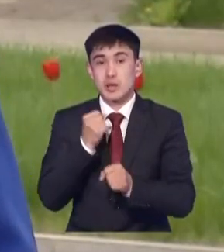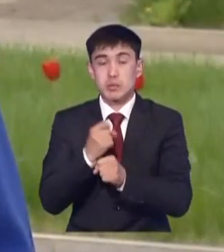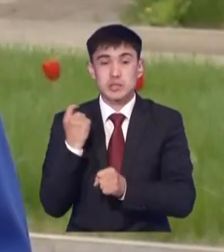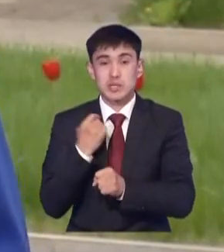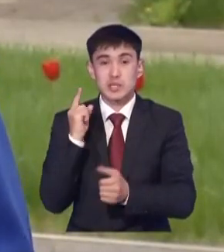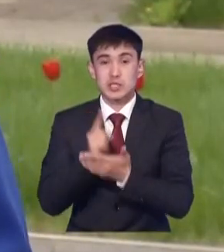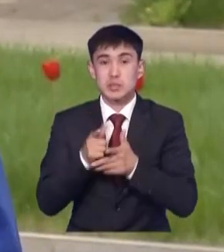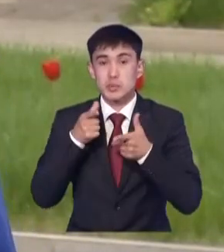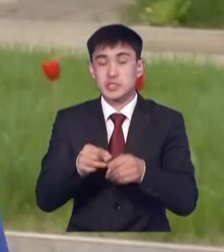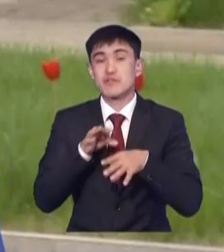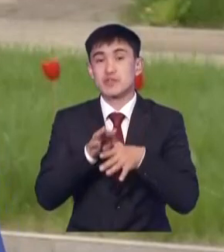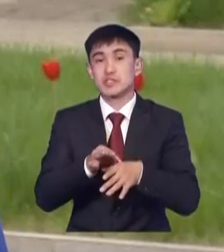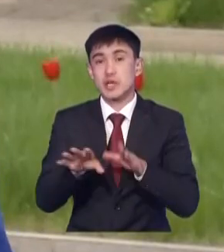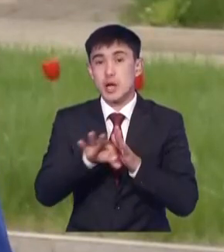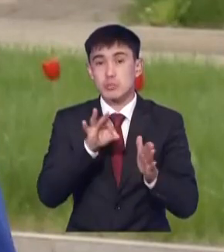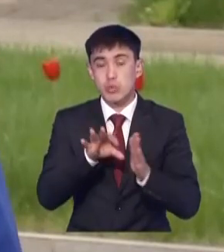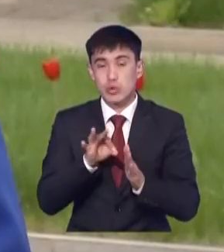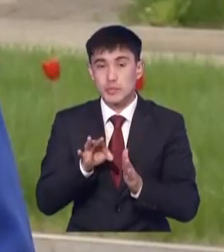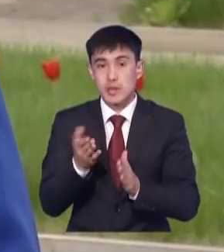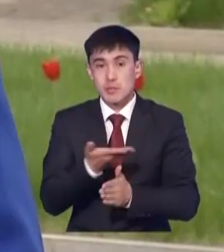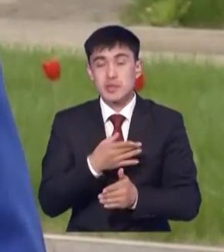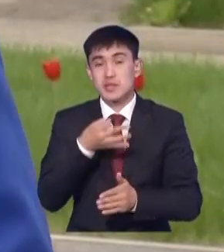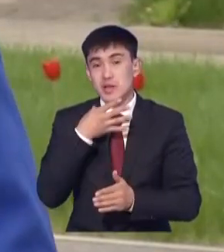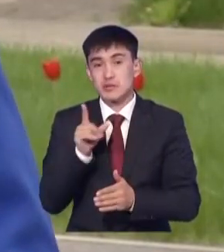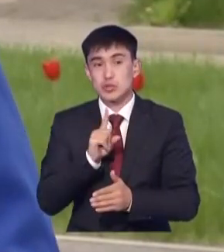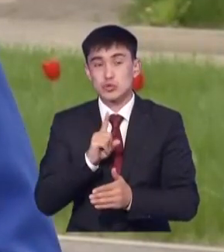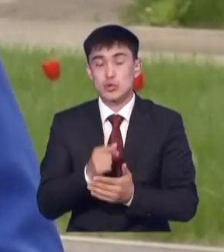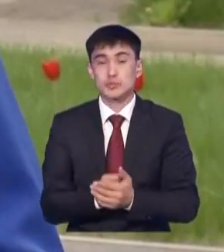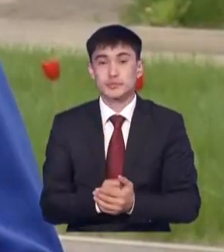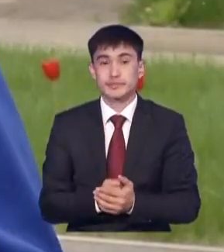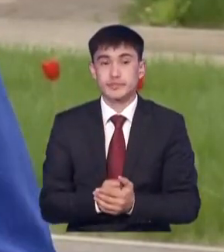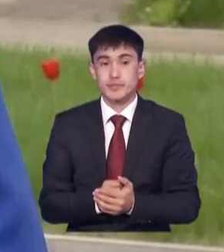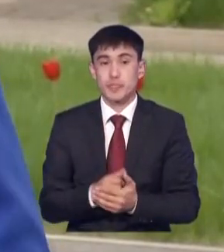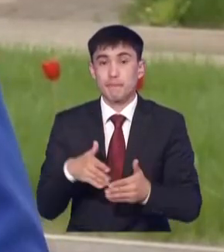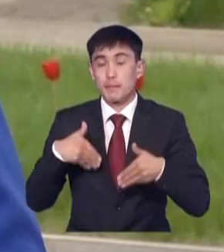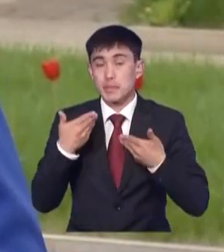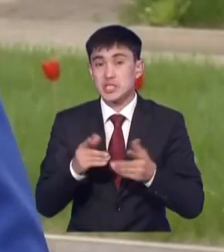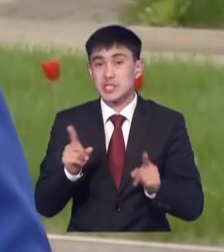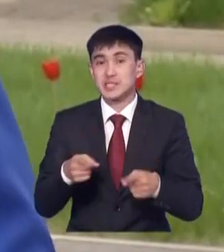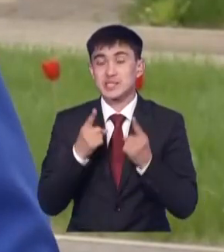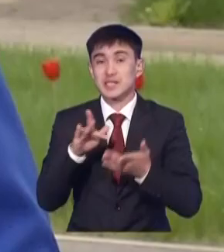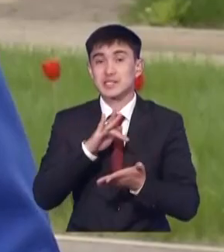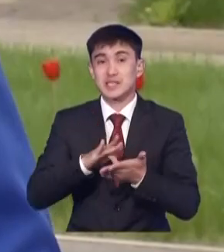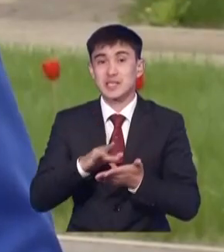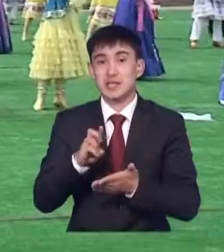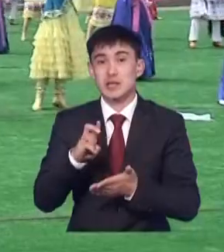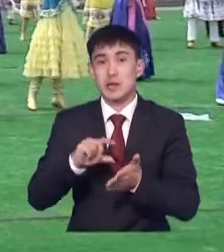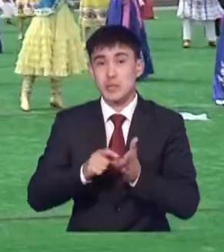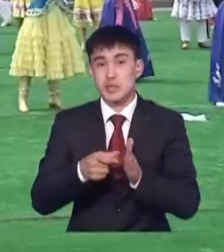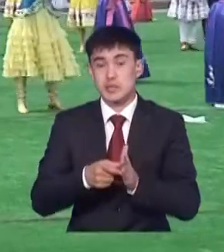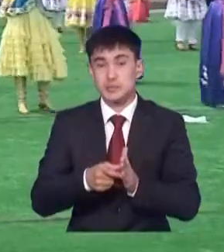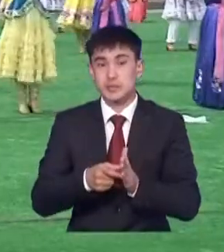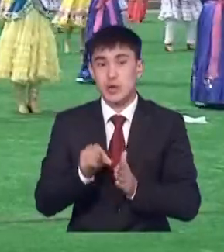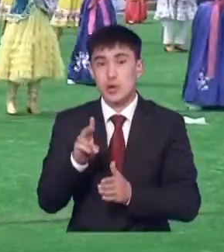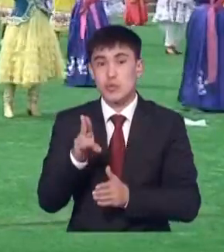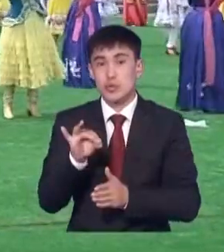и именно там вести отбор. И мне очень нравится, что было предложение создания центров комьюнити. Сегодня в